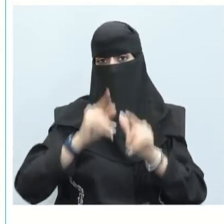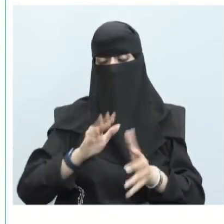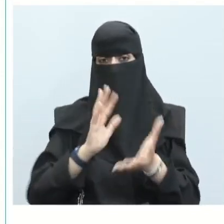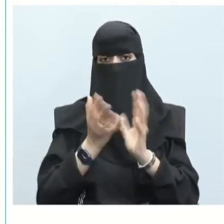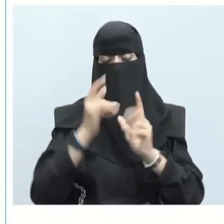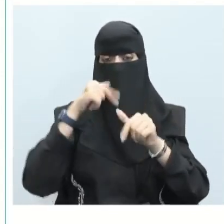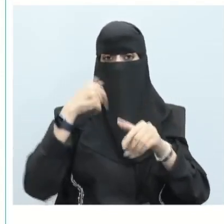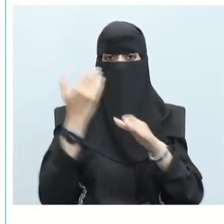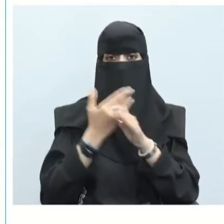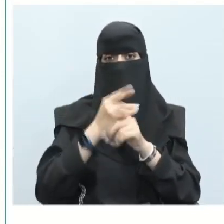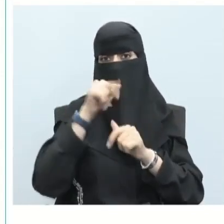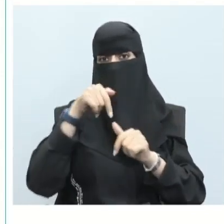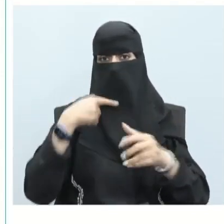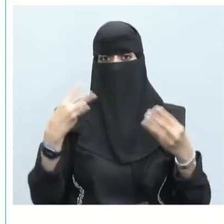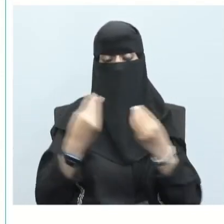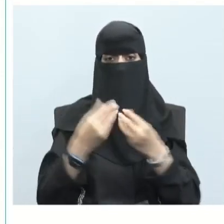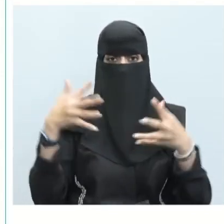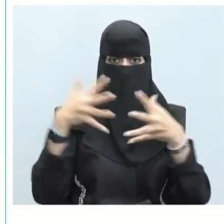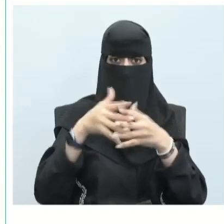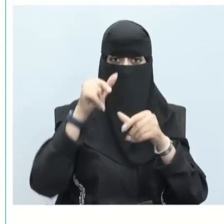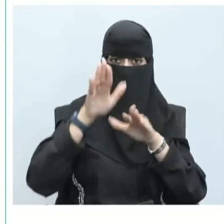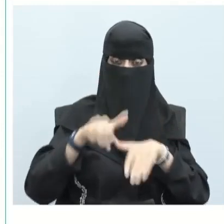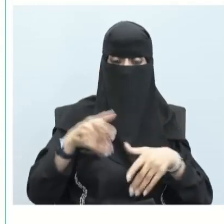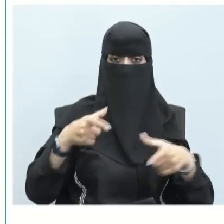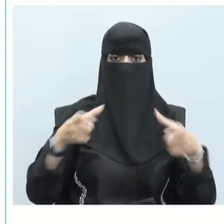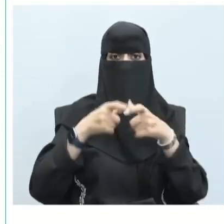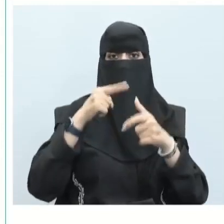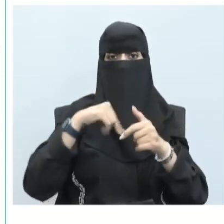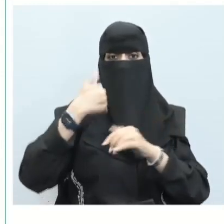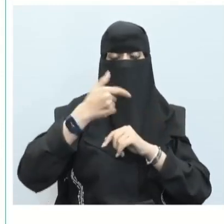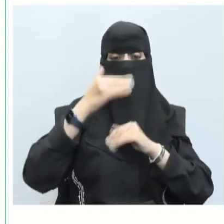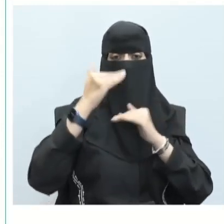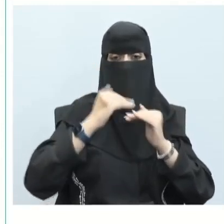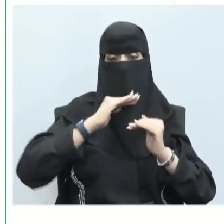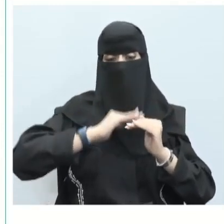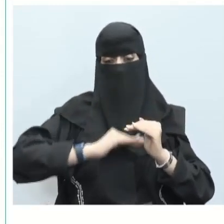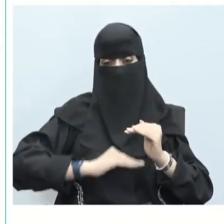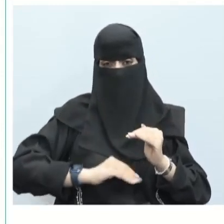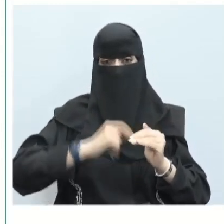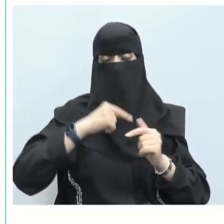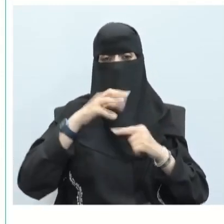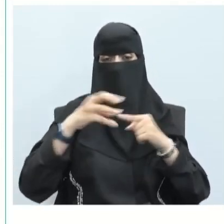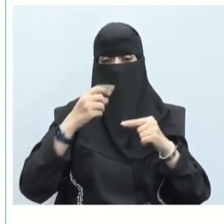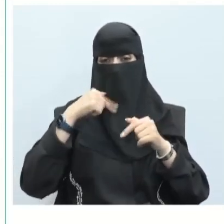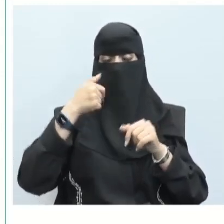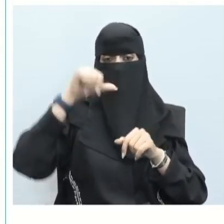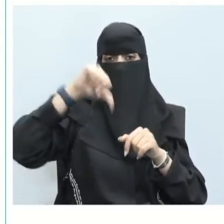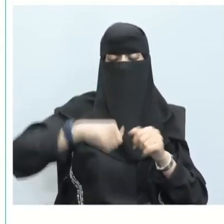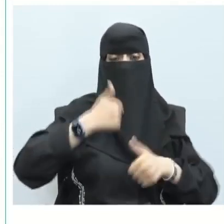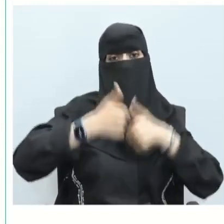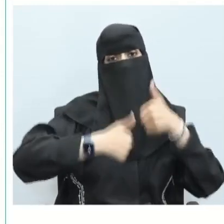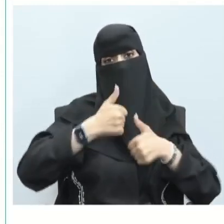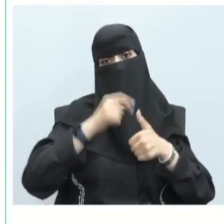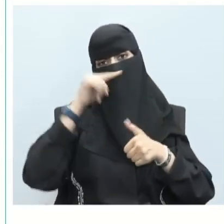لانه اذا لم يشارك في الفريق فسوف تنخفض روحه المعنويه وقد يرسب في